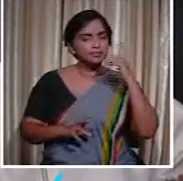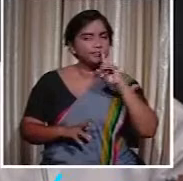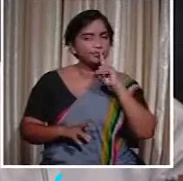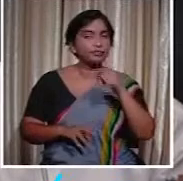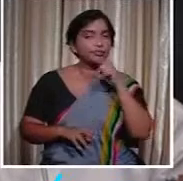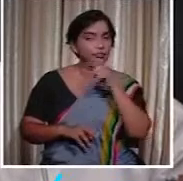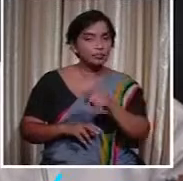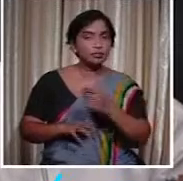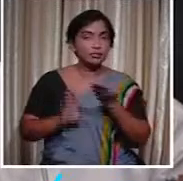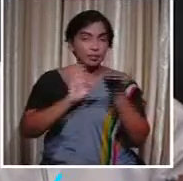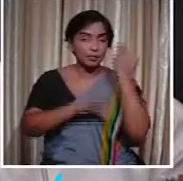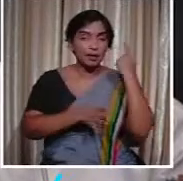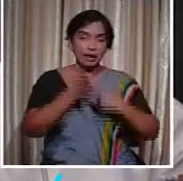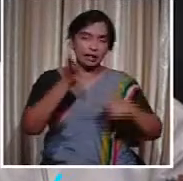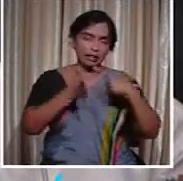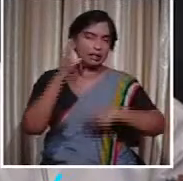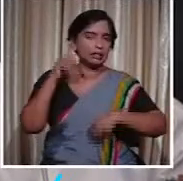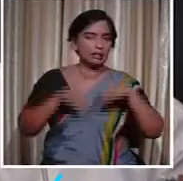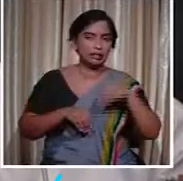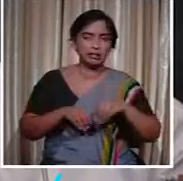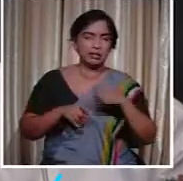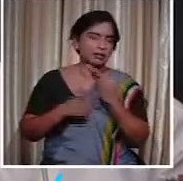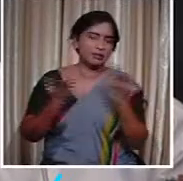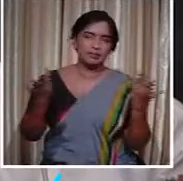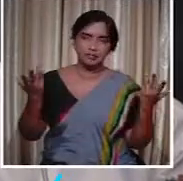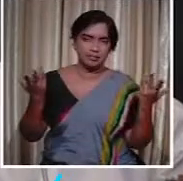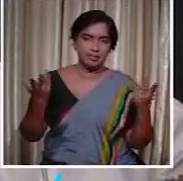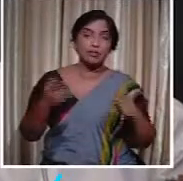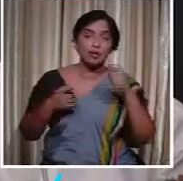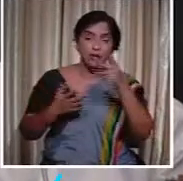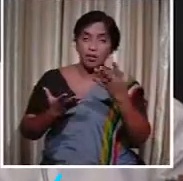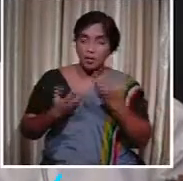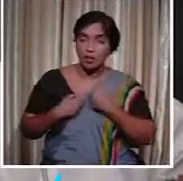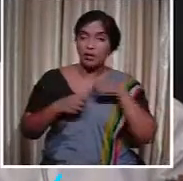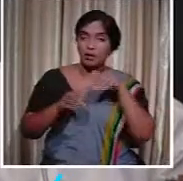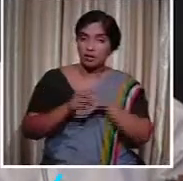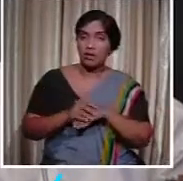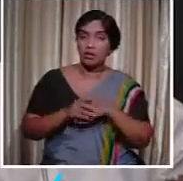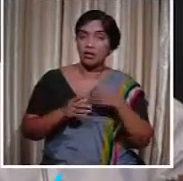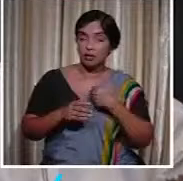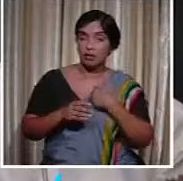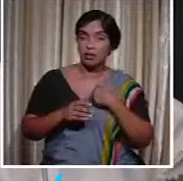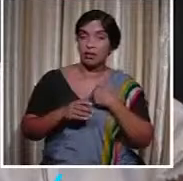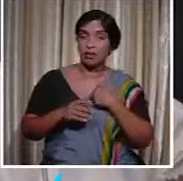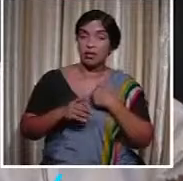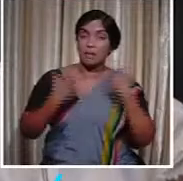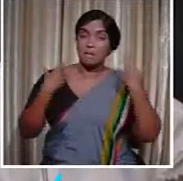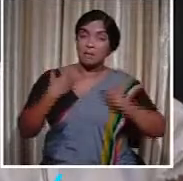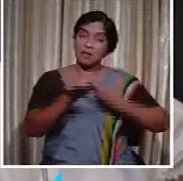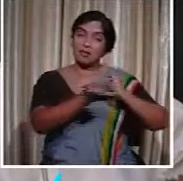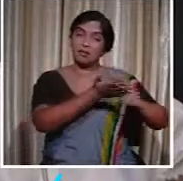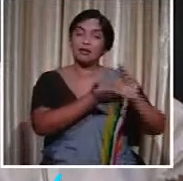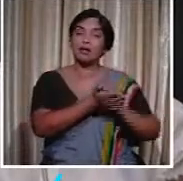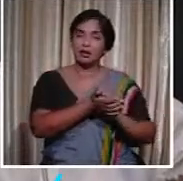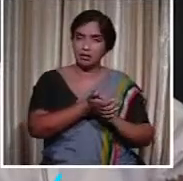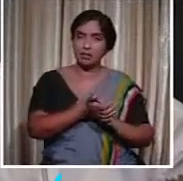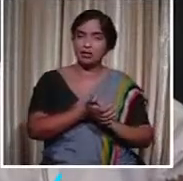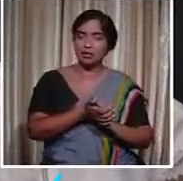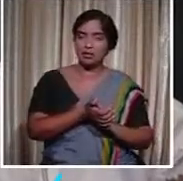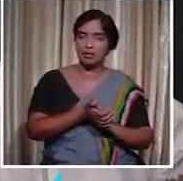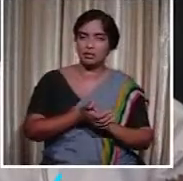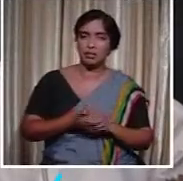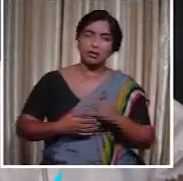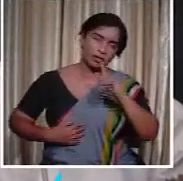ඔබතුමා ගන්න පරණ දේශපාලනේනේ වෙන එකක් නෙමෙයිනේ. ඔබතුමාට ඕනේ මෙතෙන්ට ඇවිල්ලා කියන්නේ මං ආවේ රාජපක්ෂලා ආරක්ෂා කරන්න. ඕක